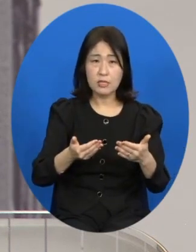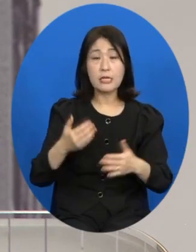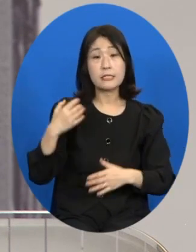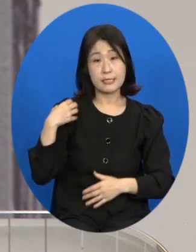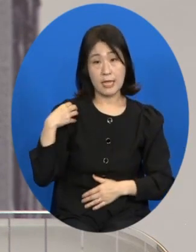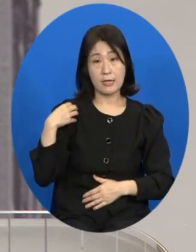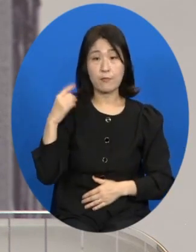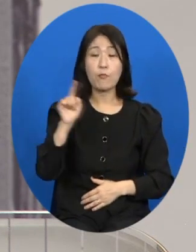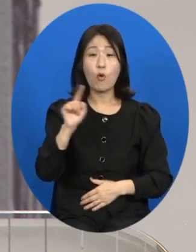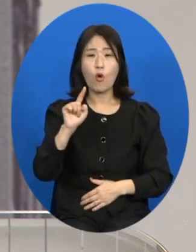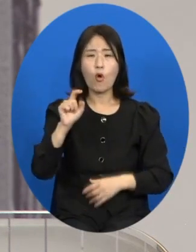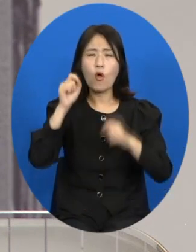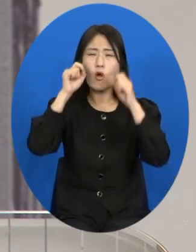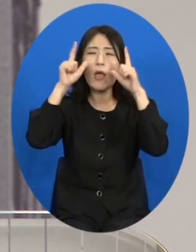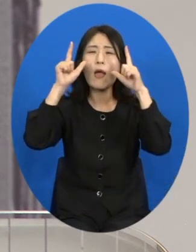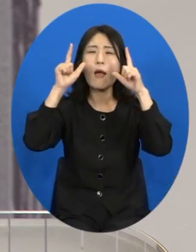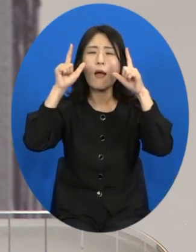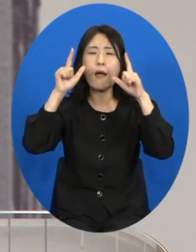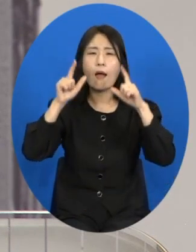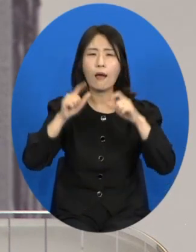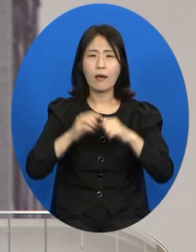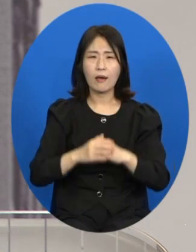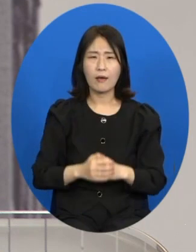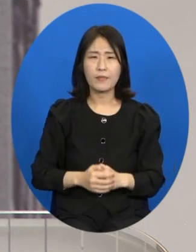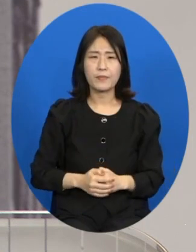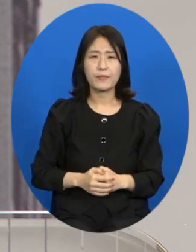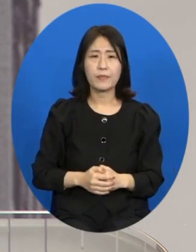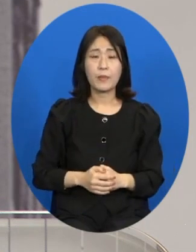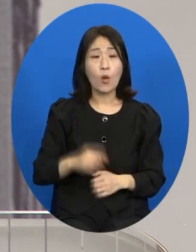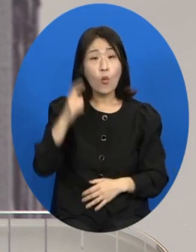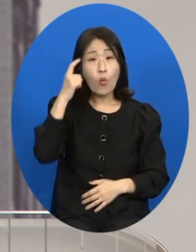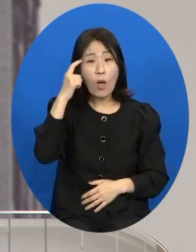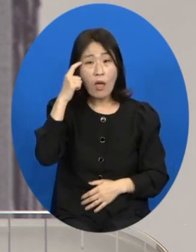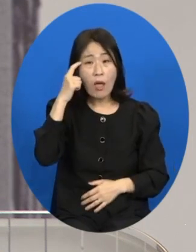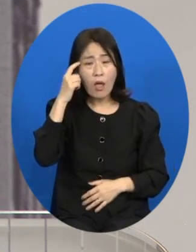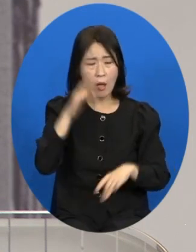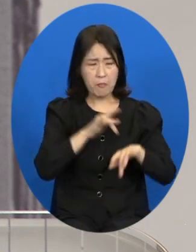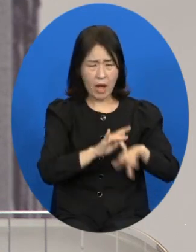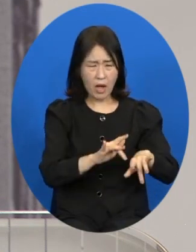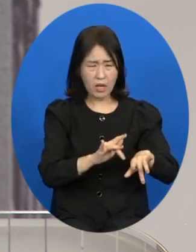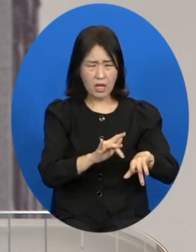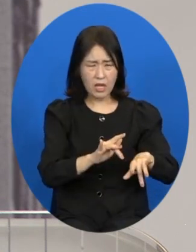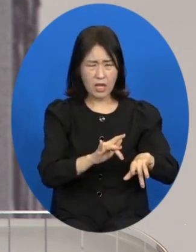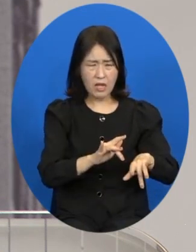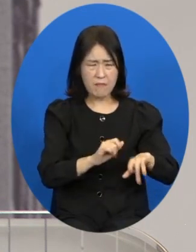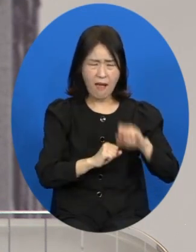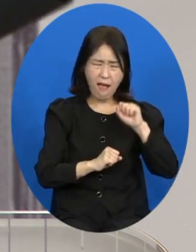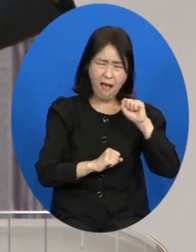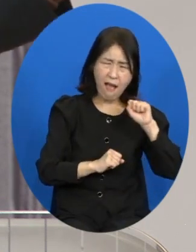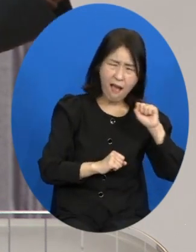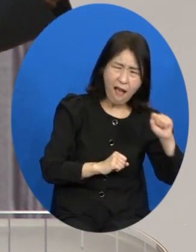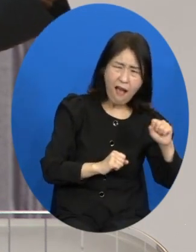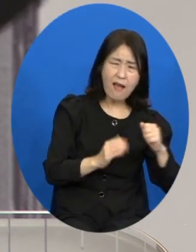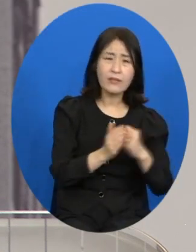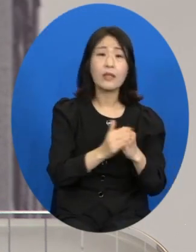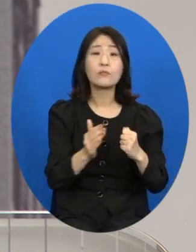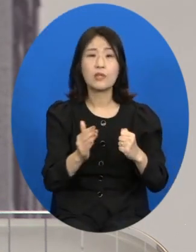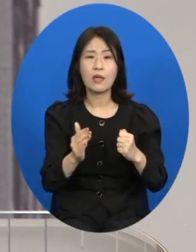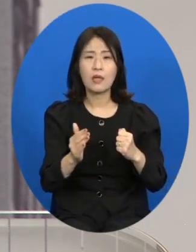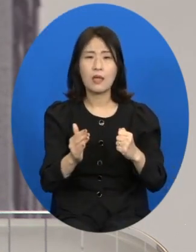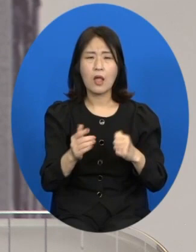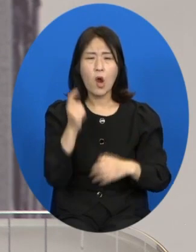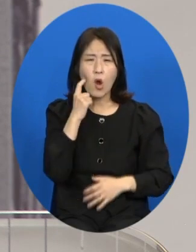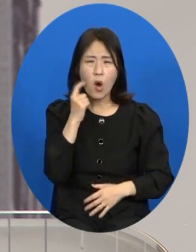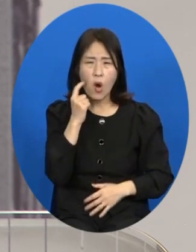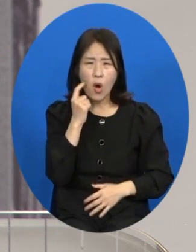깨어 있는 거예 왜요 마지막에 마귀가 속이려 하기 때문에 거짓 손자들이 활개를 치기 때문에